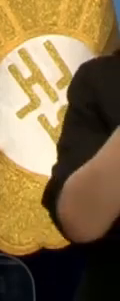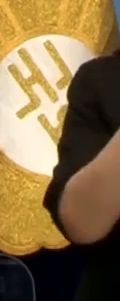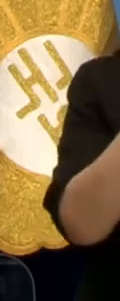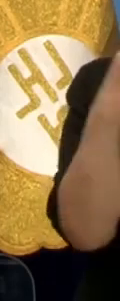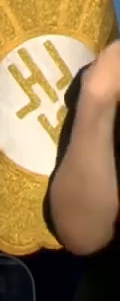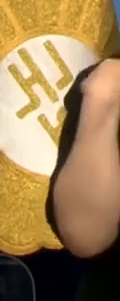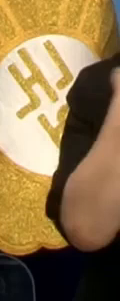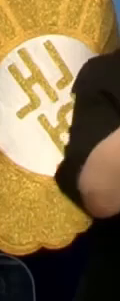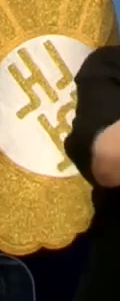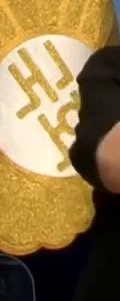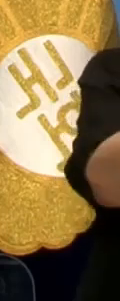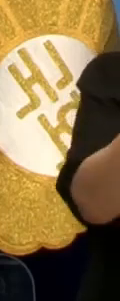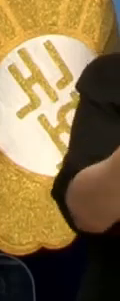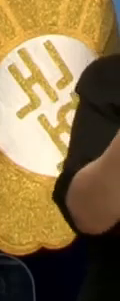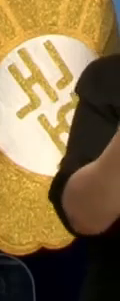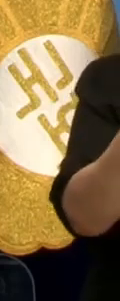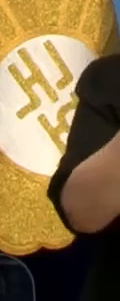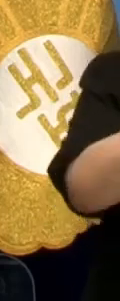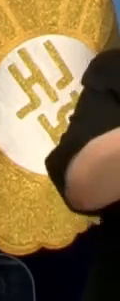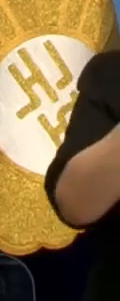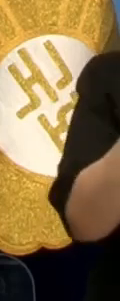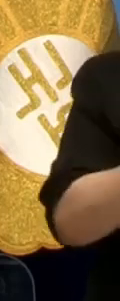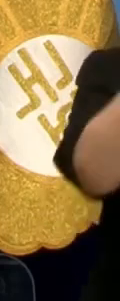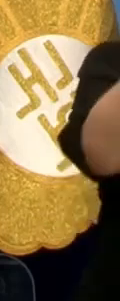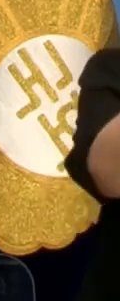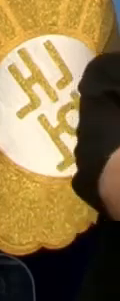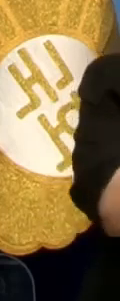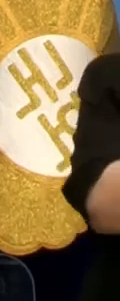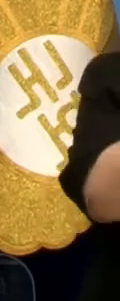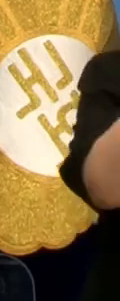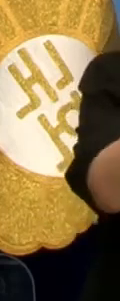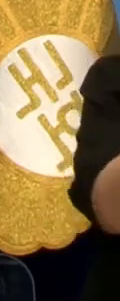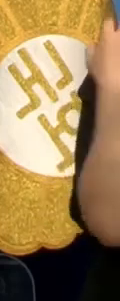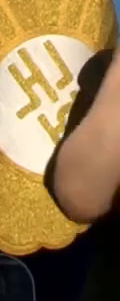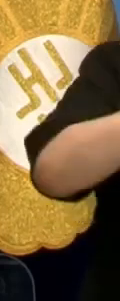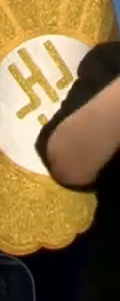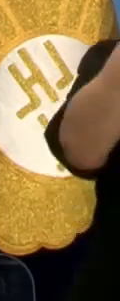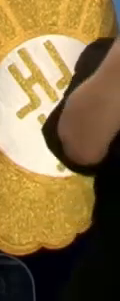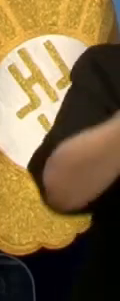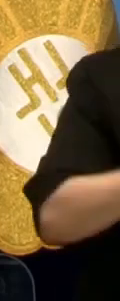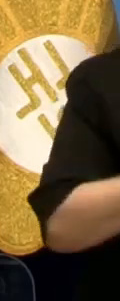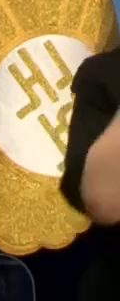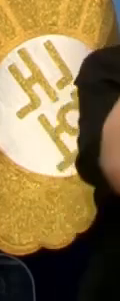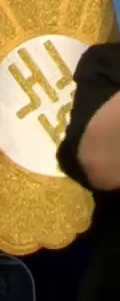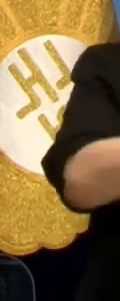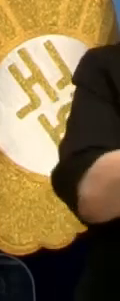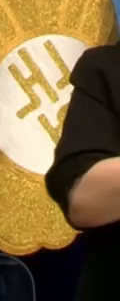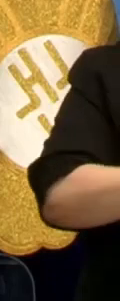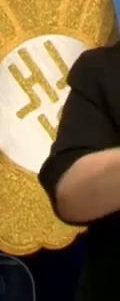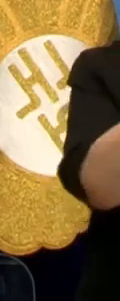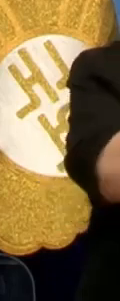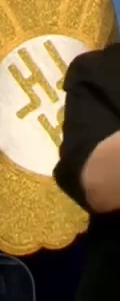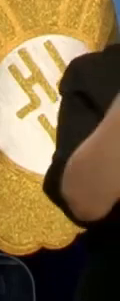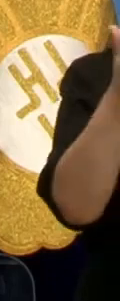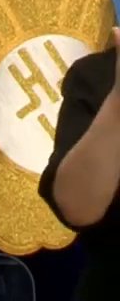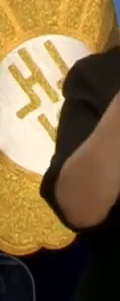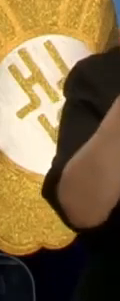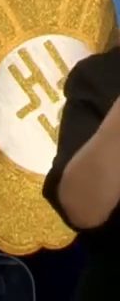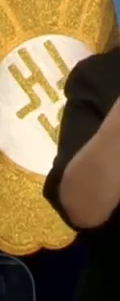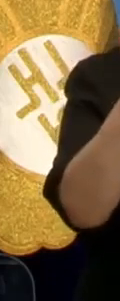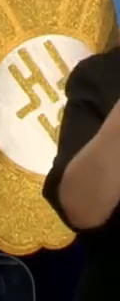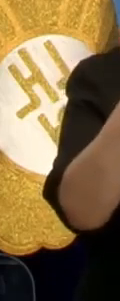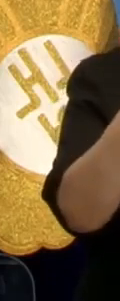부담하는 조세보다 그 조세 납부로 인해서 돌려받게 되는 기본소득액이 훨씬 크기 때문에